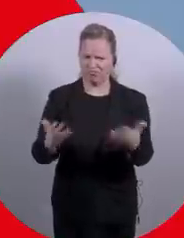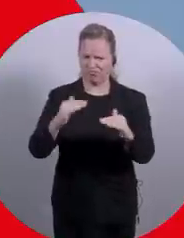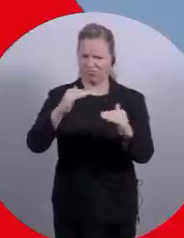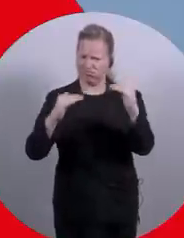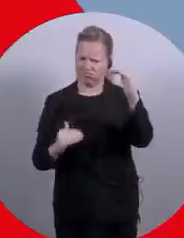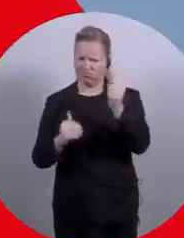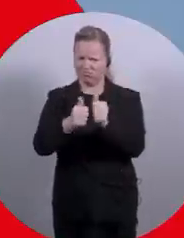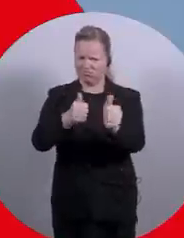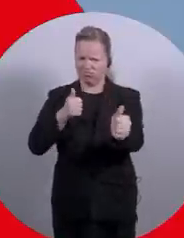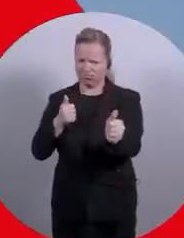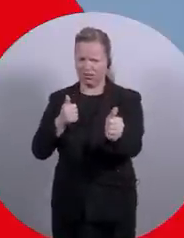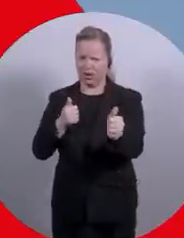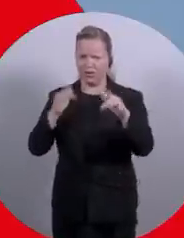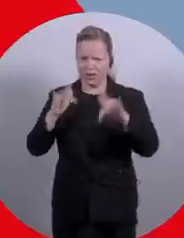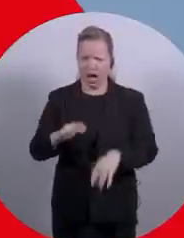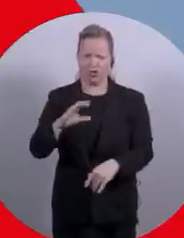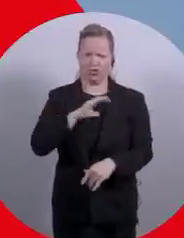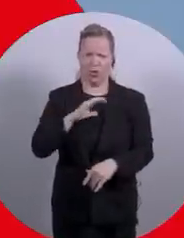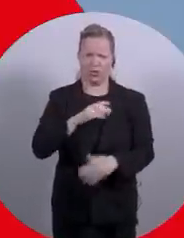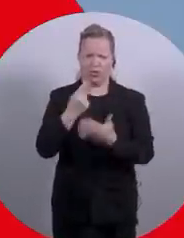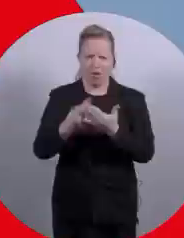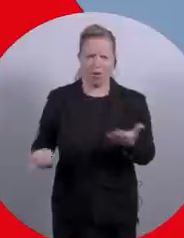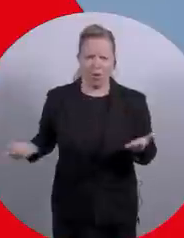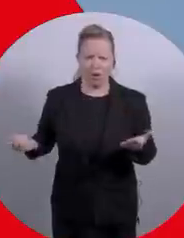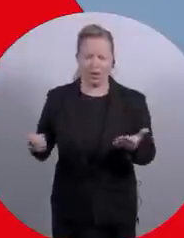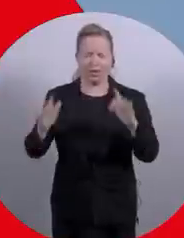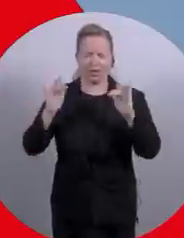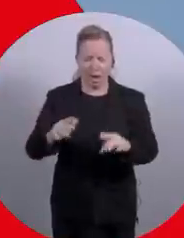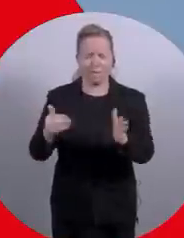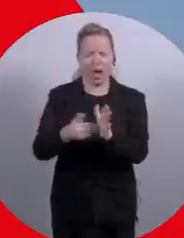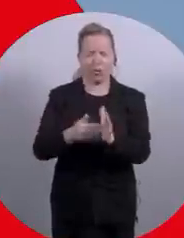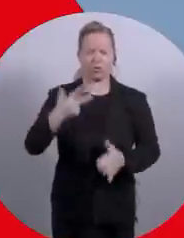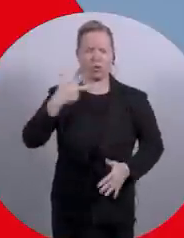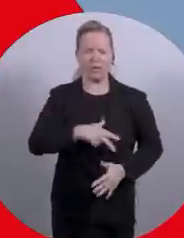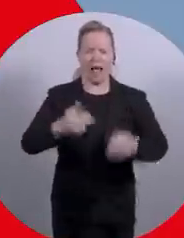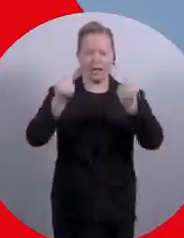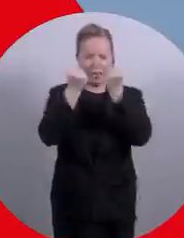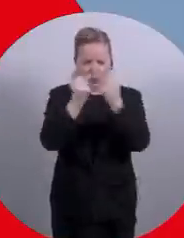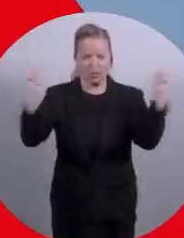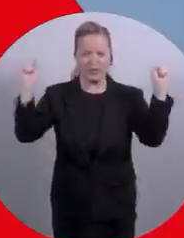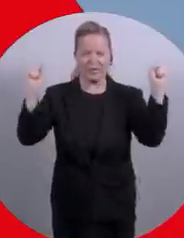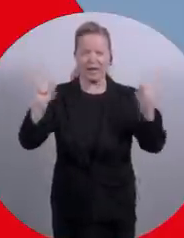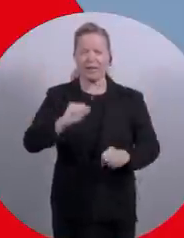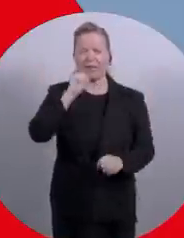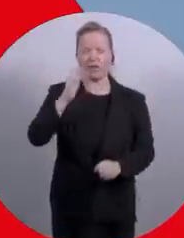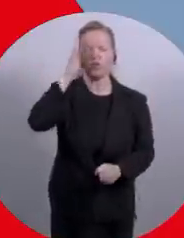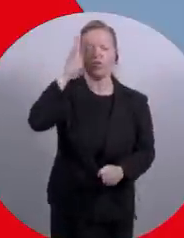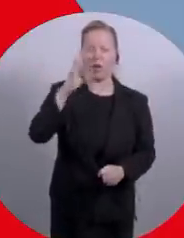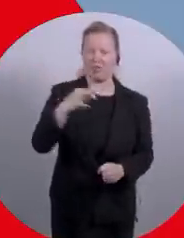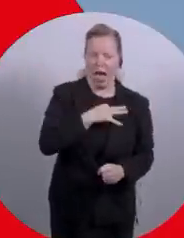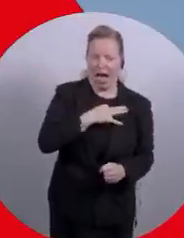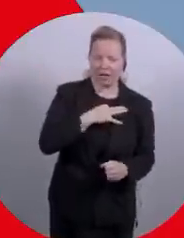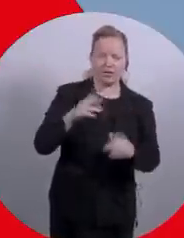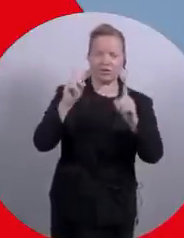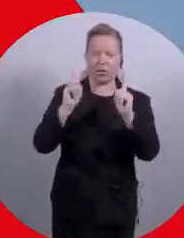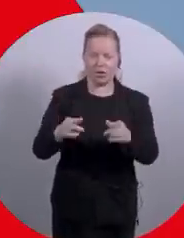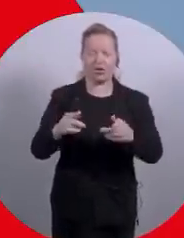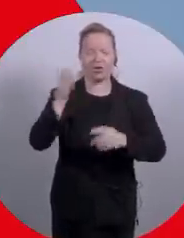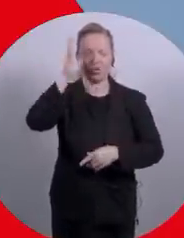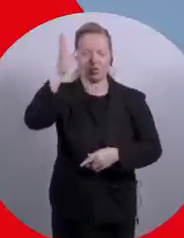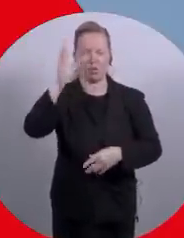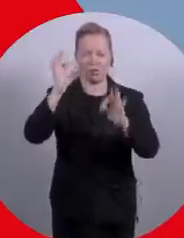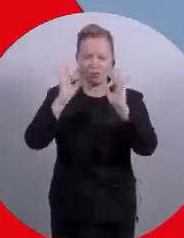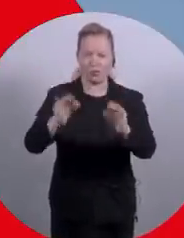vergeben werden und da Bedarf seiner Sozialdemokratie die keine Angst vor der Zukunft hat sondern die diese Zukunft gestalten will und klare